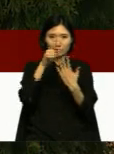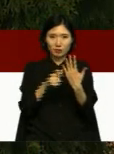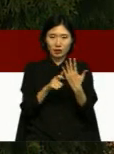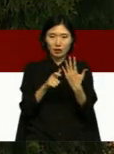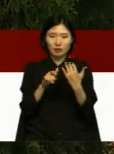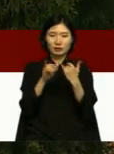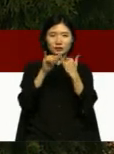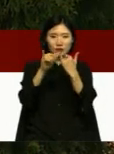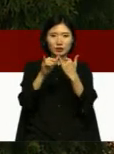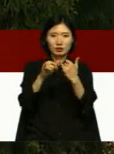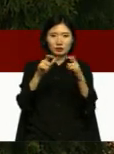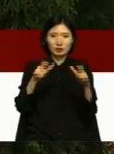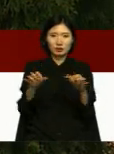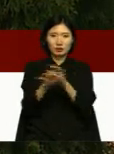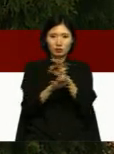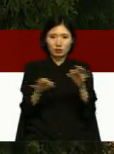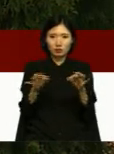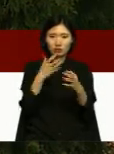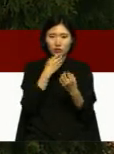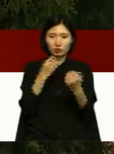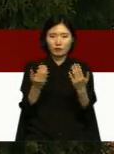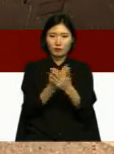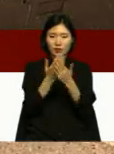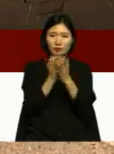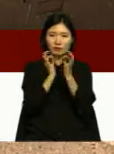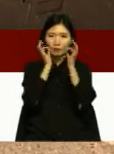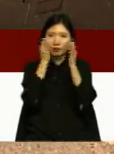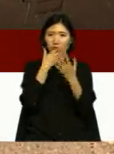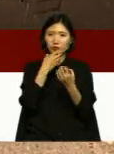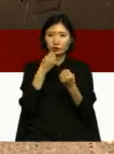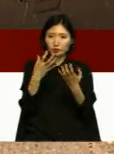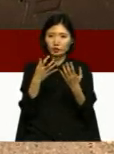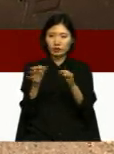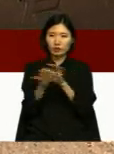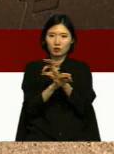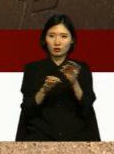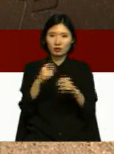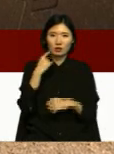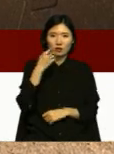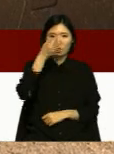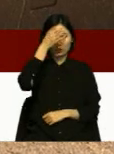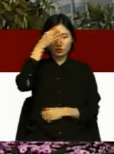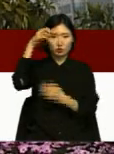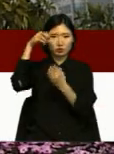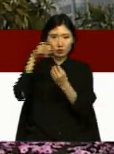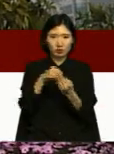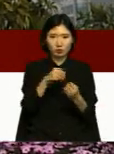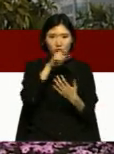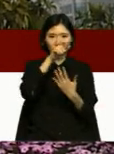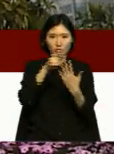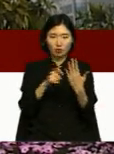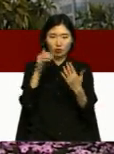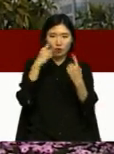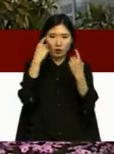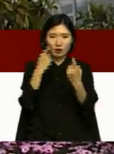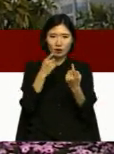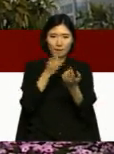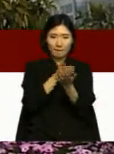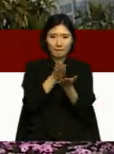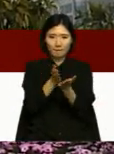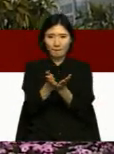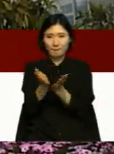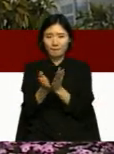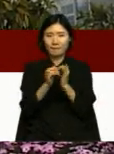축제콘텐츠대상은 지역경제 및 축제콘텐츠 발전에 기여한 축제를 경제와 예술 전통, 콘텐츠, 관광 부문으로